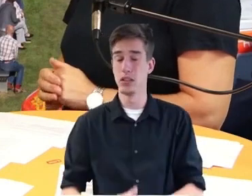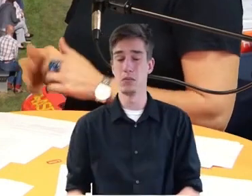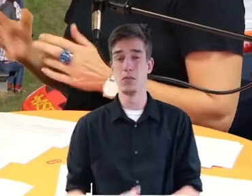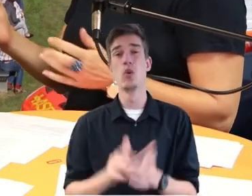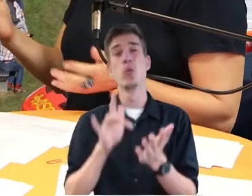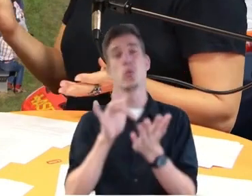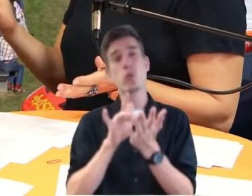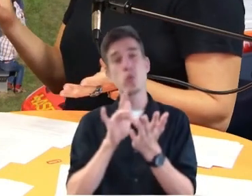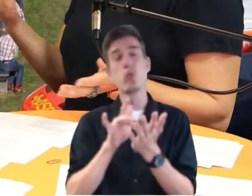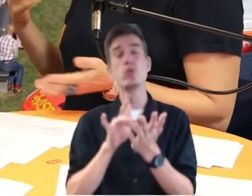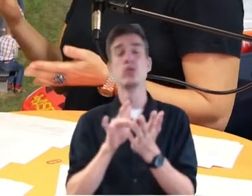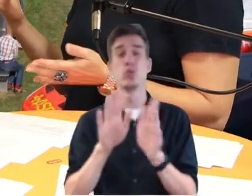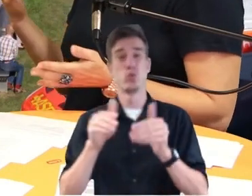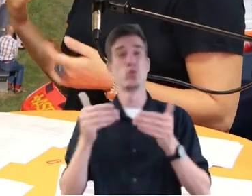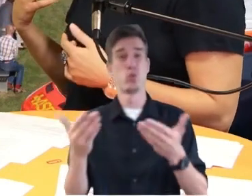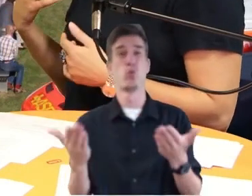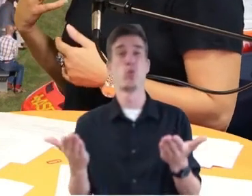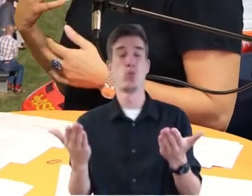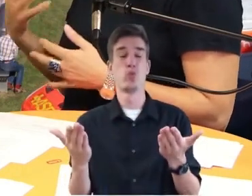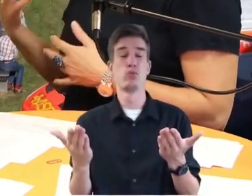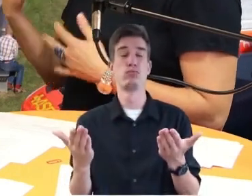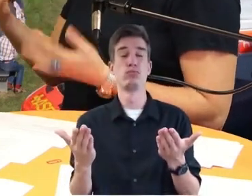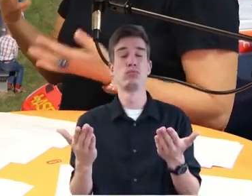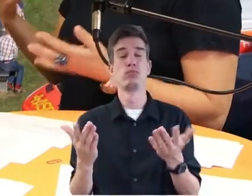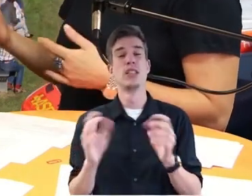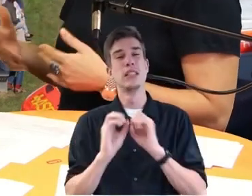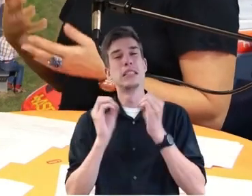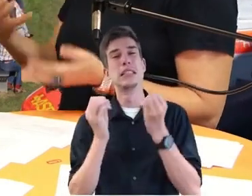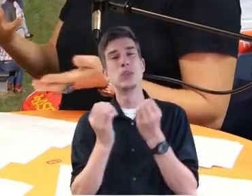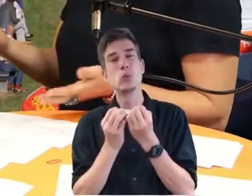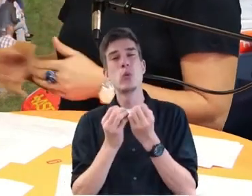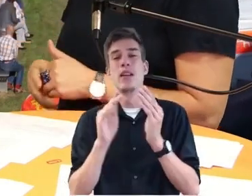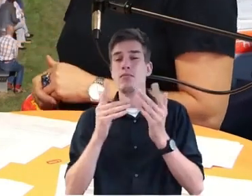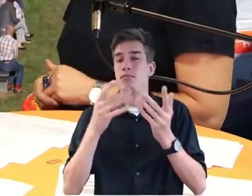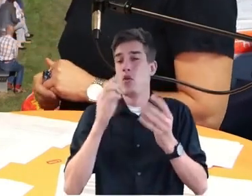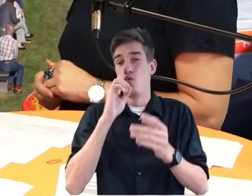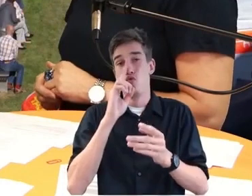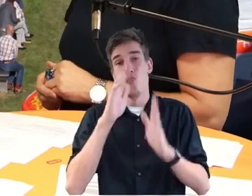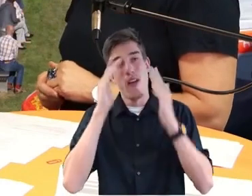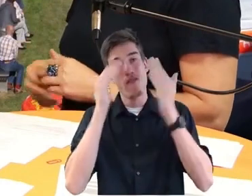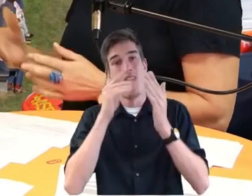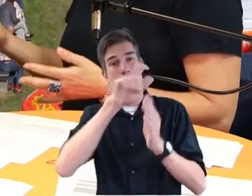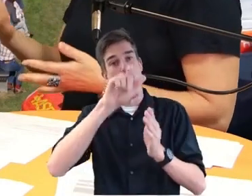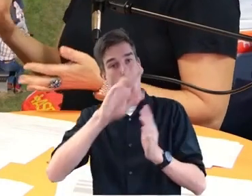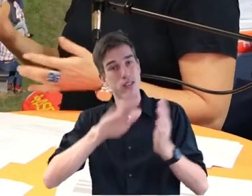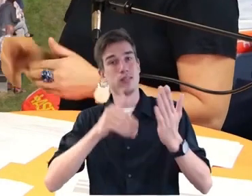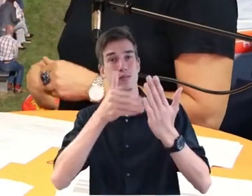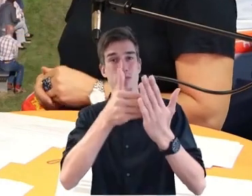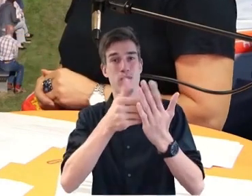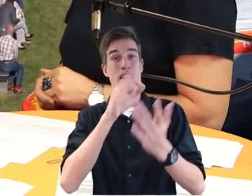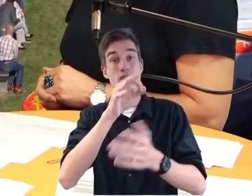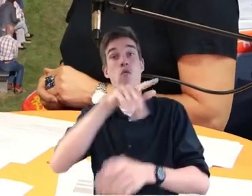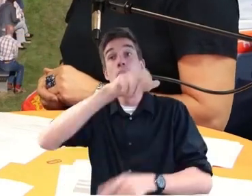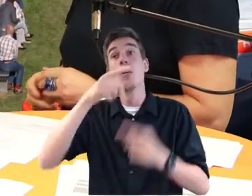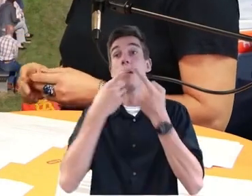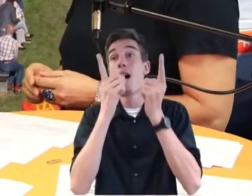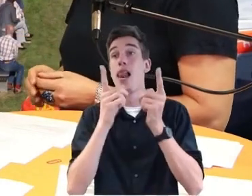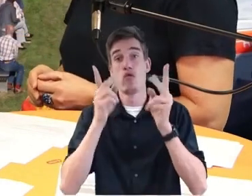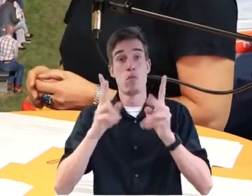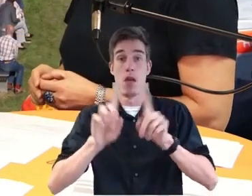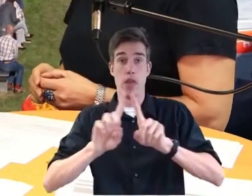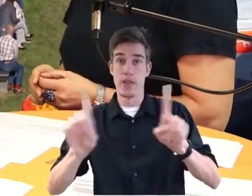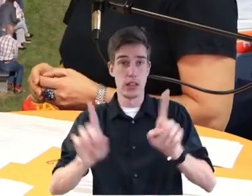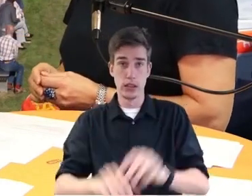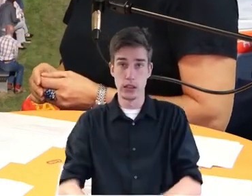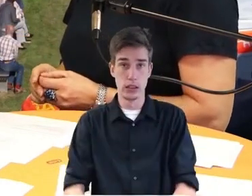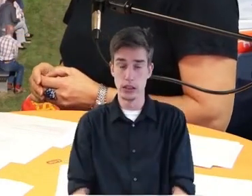das kann ja wahrscheinlich irgendwie auch nur den Fachleuten überreicht werden. Also das ist ja kein Massenprodukt, das sich jeder, der